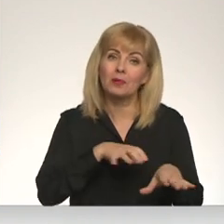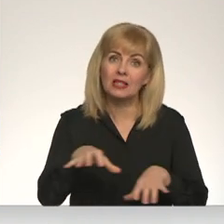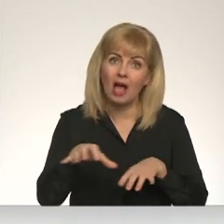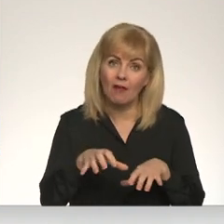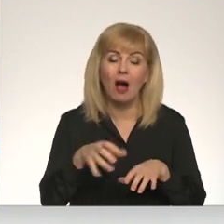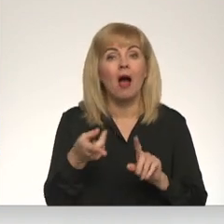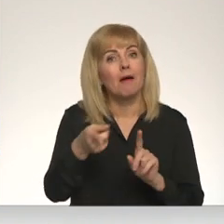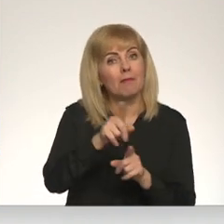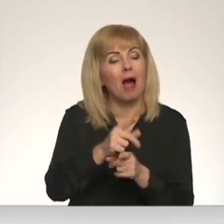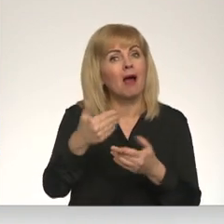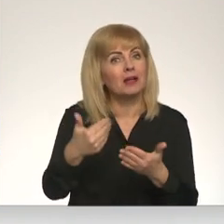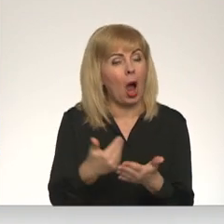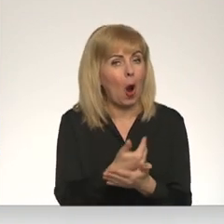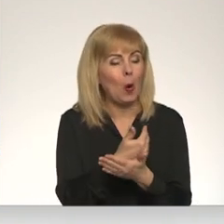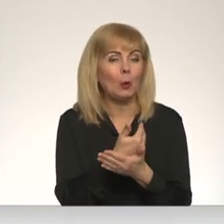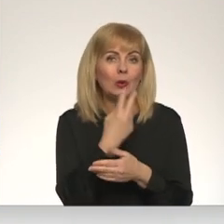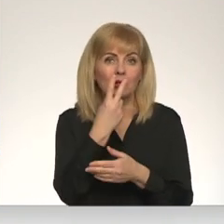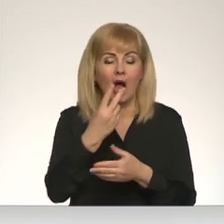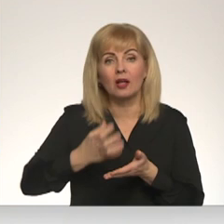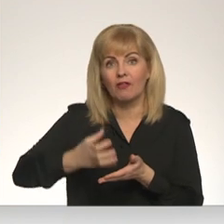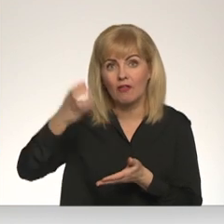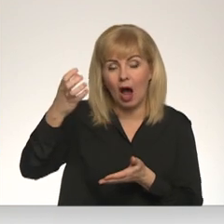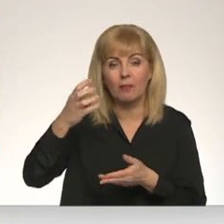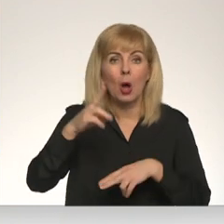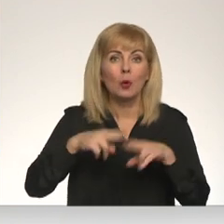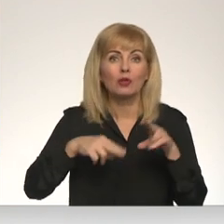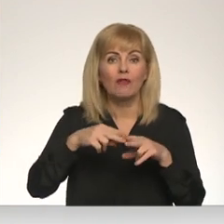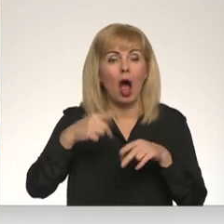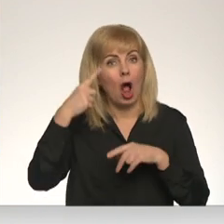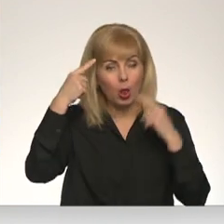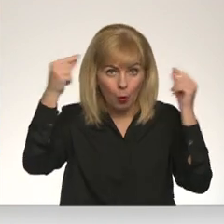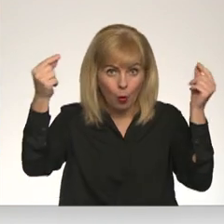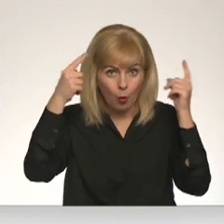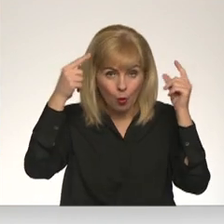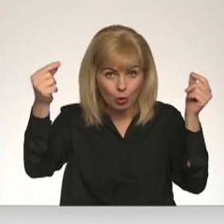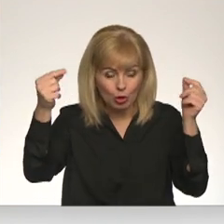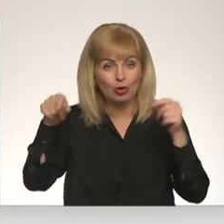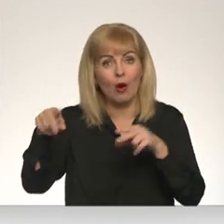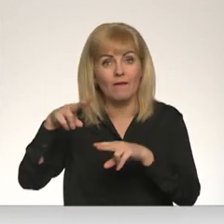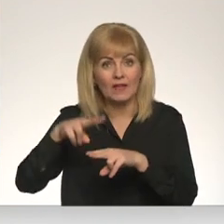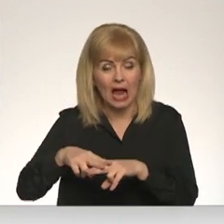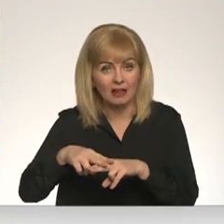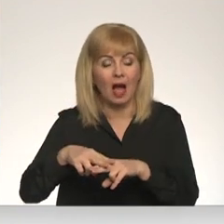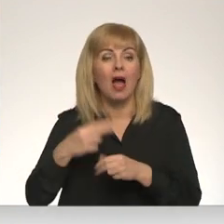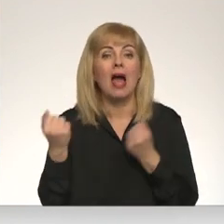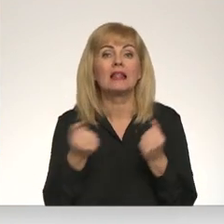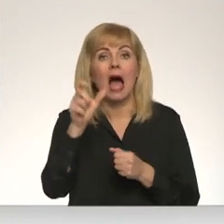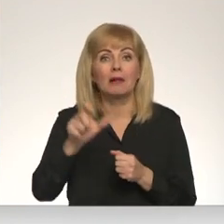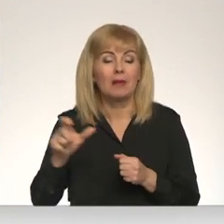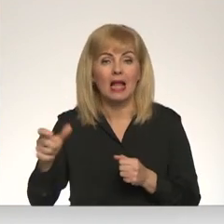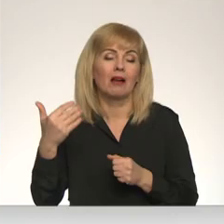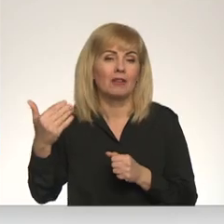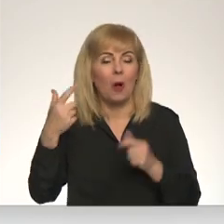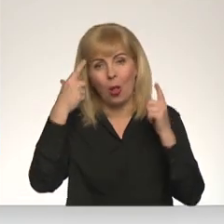jaunu skatu platformu. Tā uzbūvēta pie Lūšu voljēra, jeb kā saka dabas taku darbinieki, Lūšu